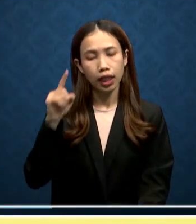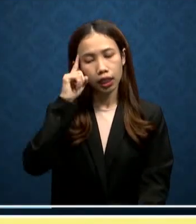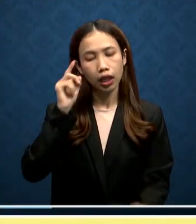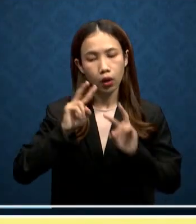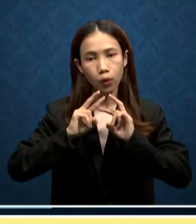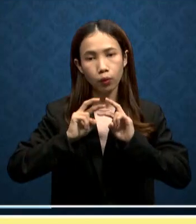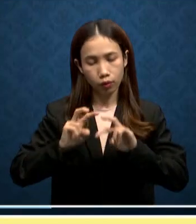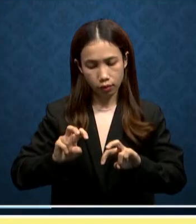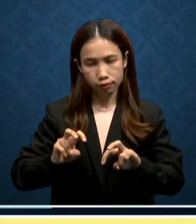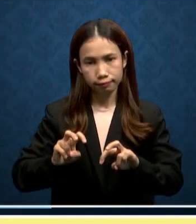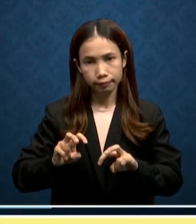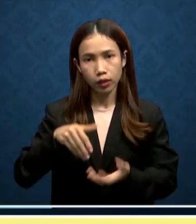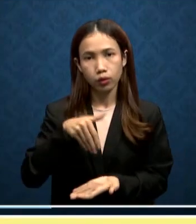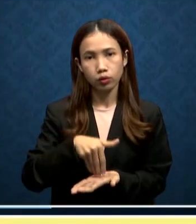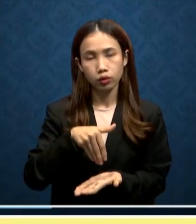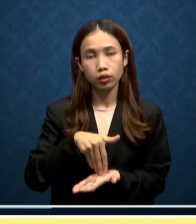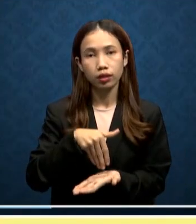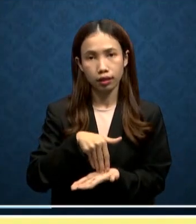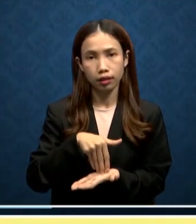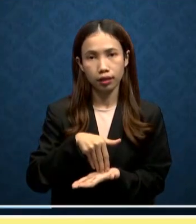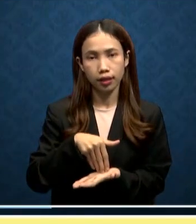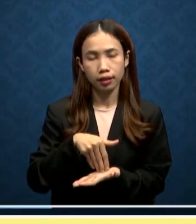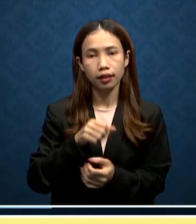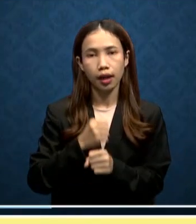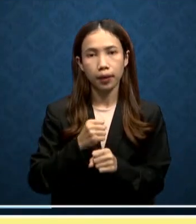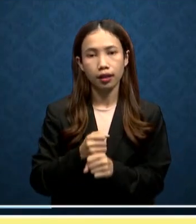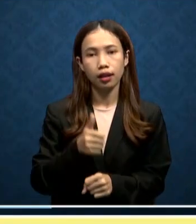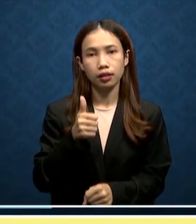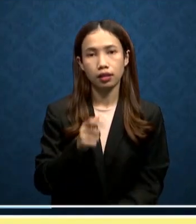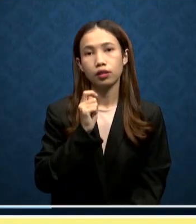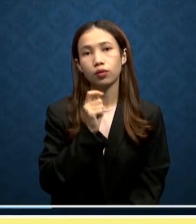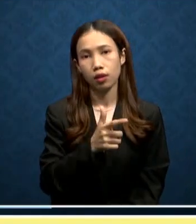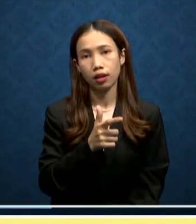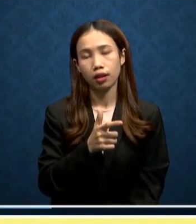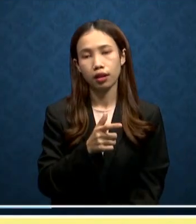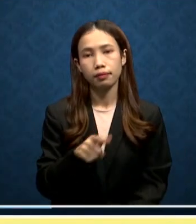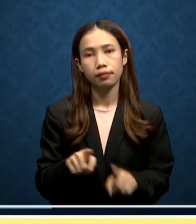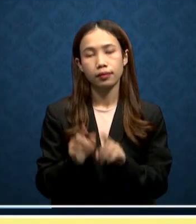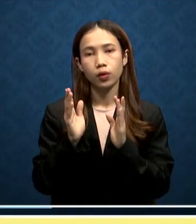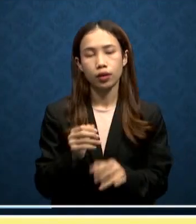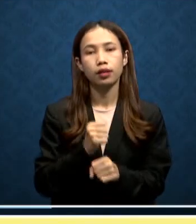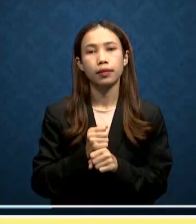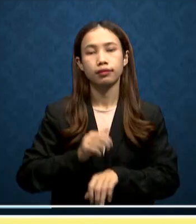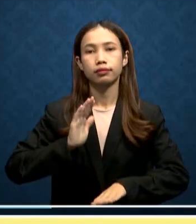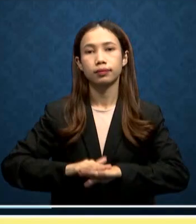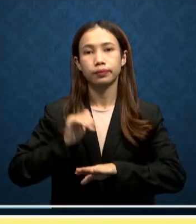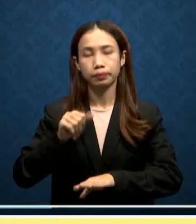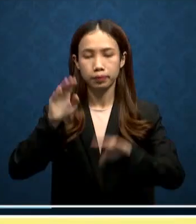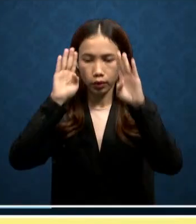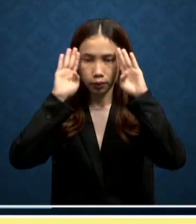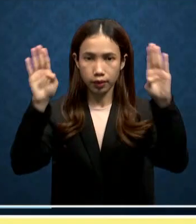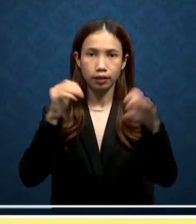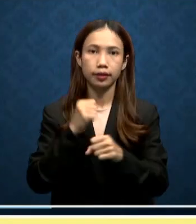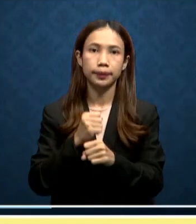แล้วจะเห็นเลยว่าส่วนกลางเนี่ยมีประสิทธิภาพในการทำงานมีเจ้าหน้าที่เเชี่ยวชาญมีประสบการณ์